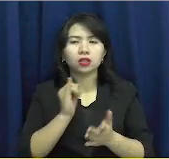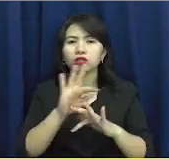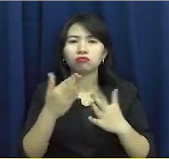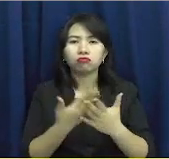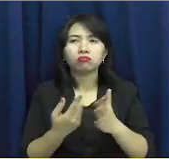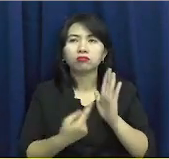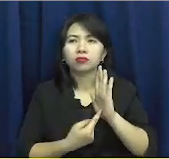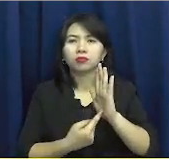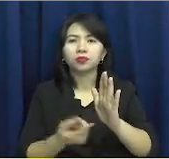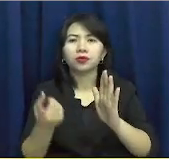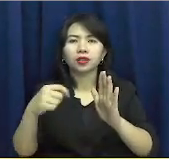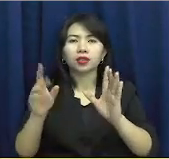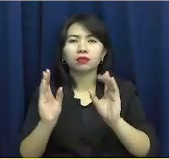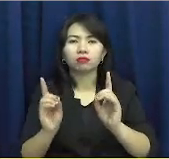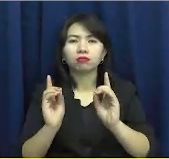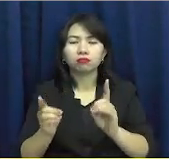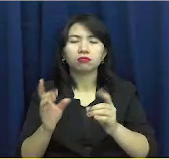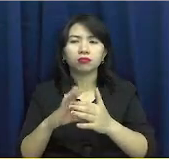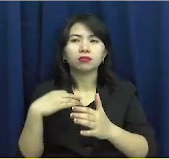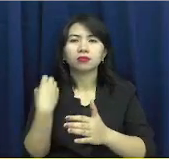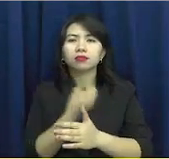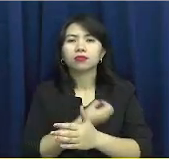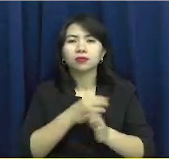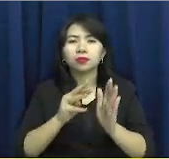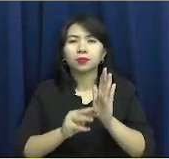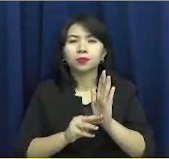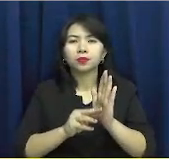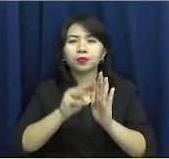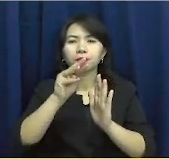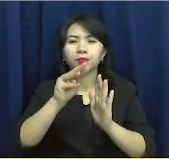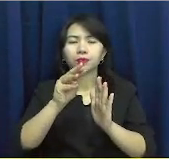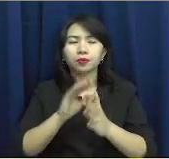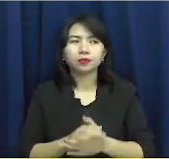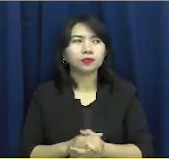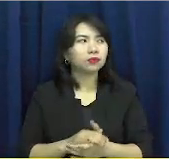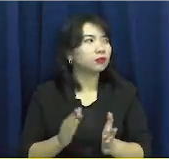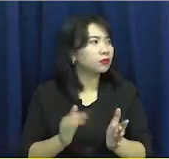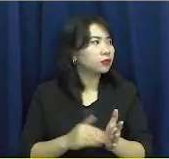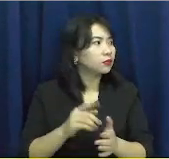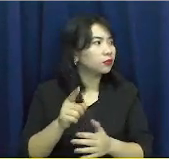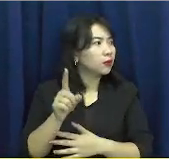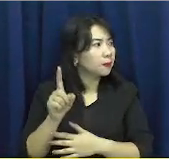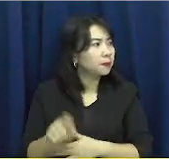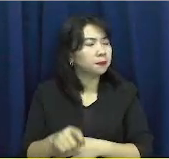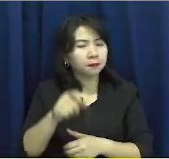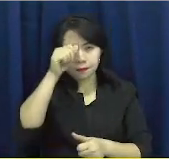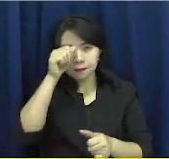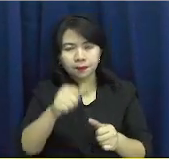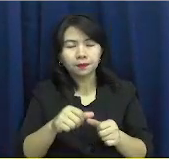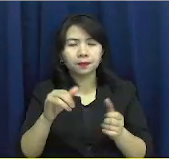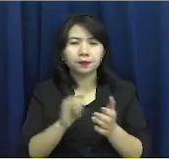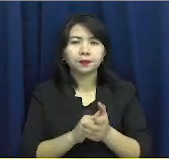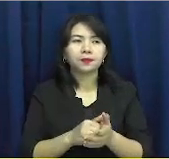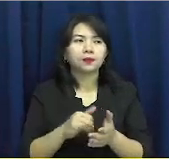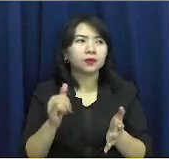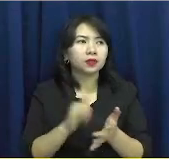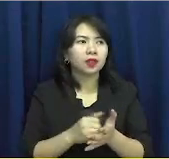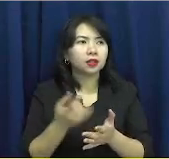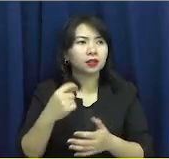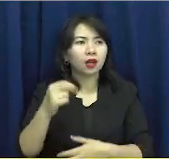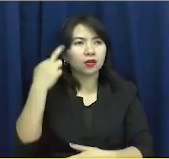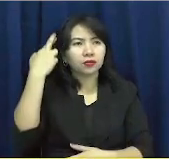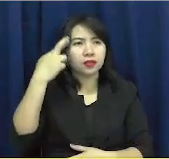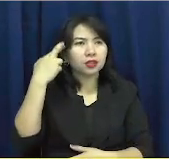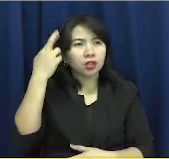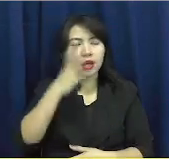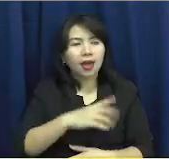our doctrinal maturity. You see, tandaan po natin, inuulit ko po, that's the reason, that's